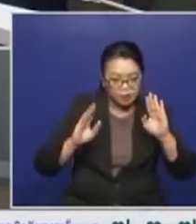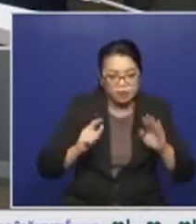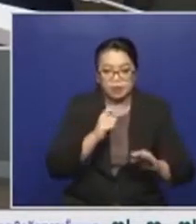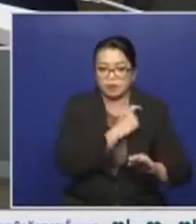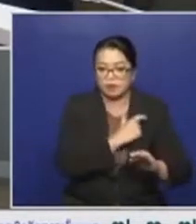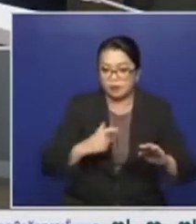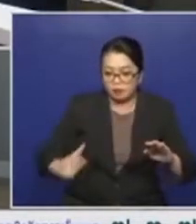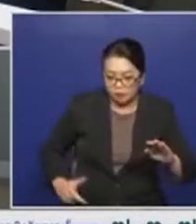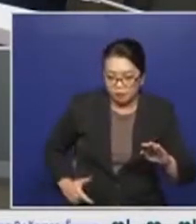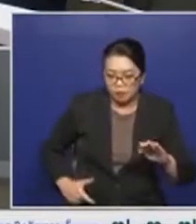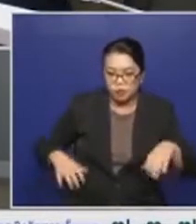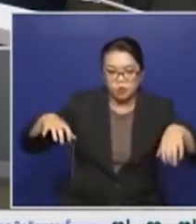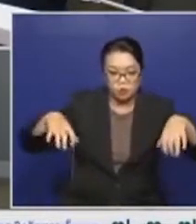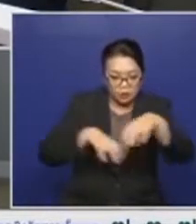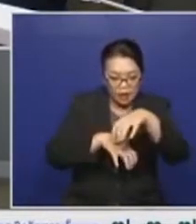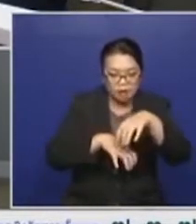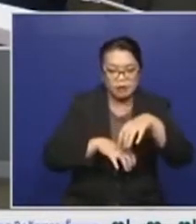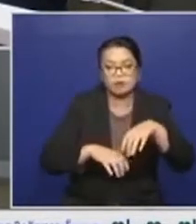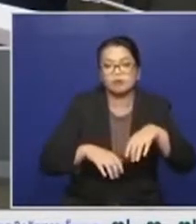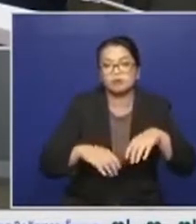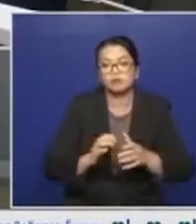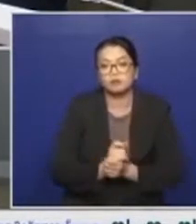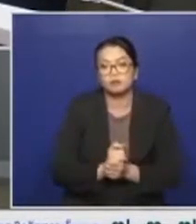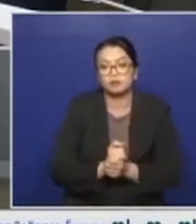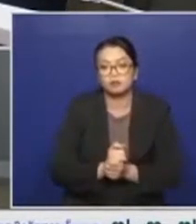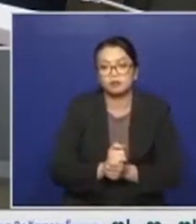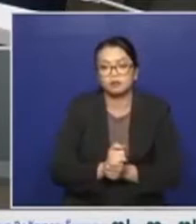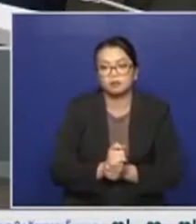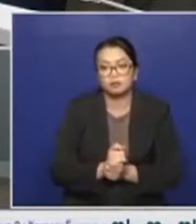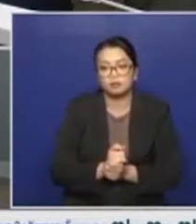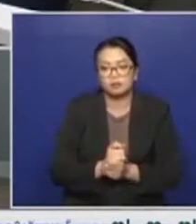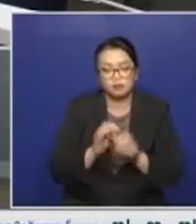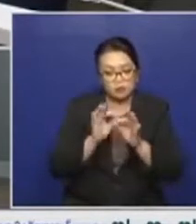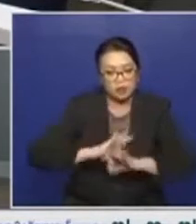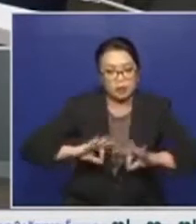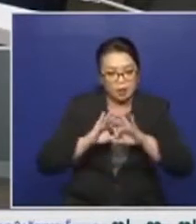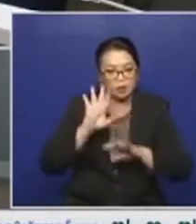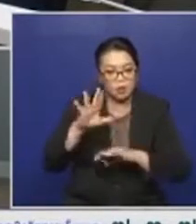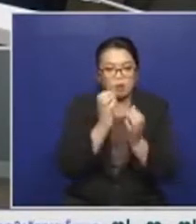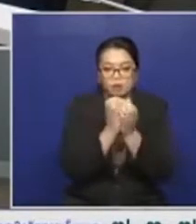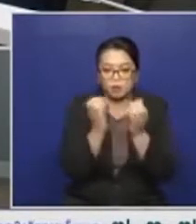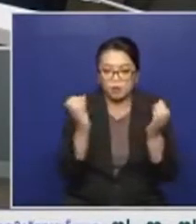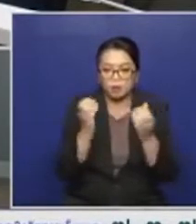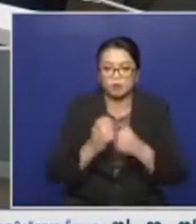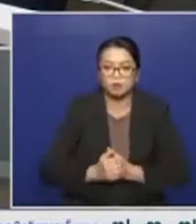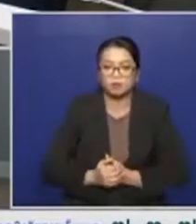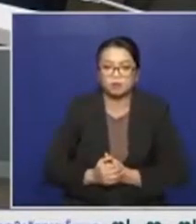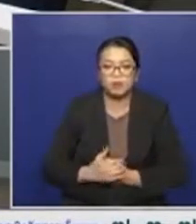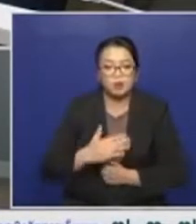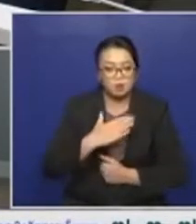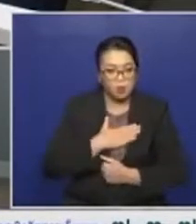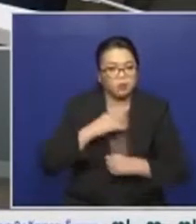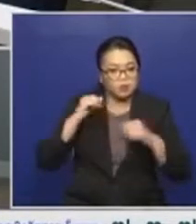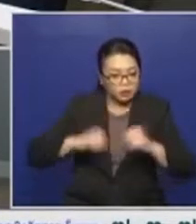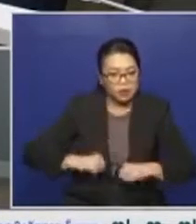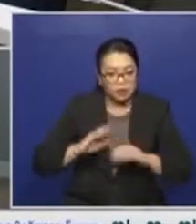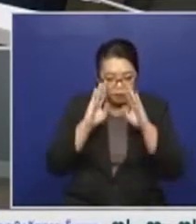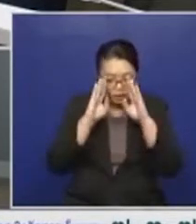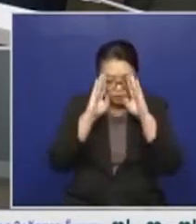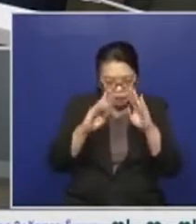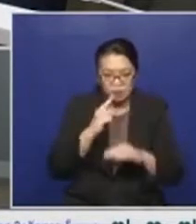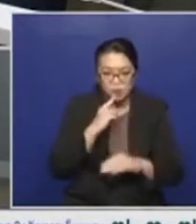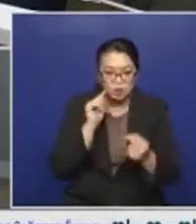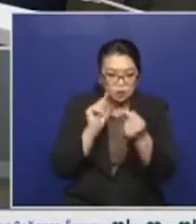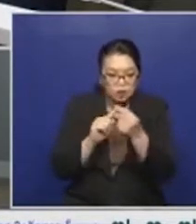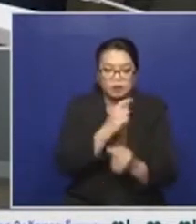กษัตริย์อยู่ท้ายใต้ธรรมนูญเป็นระบบหลักการสำคัญที่อยู่ภายใต้โครงสร้างของละมุนของเราผมยืนยันว่าเจตนาที่ผม